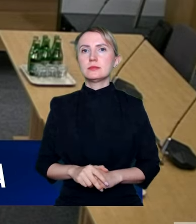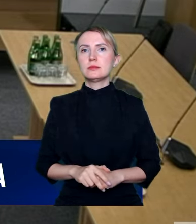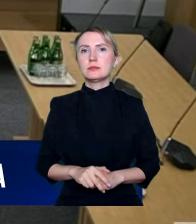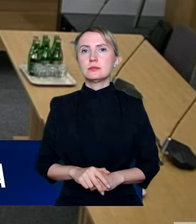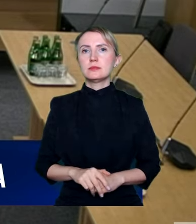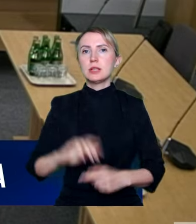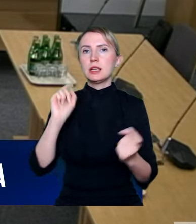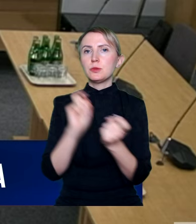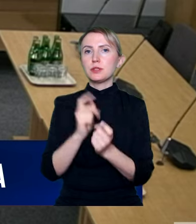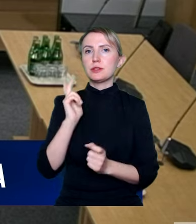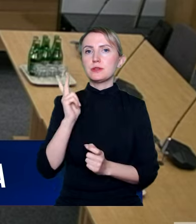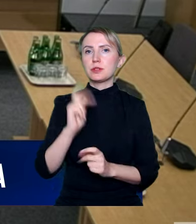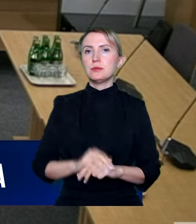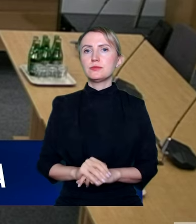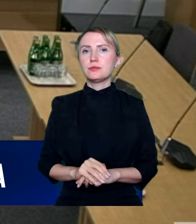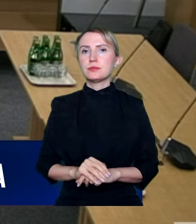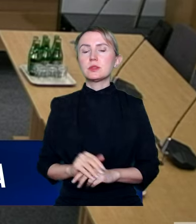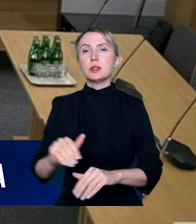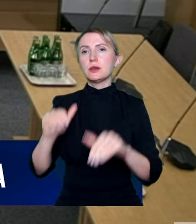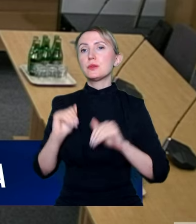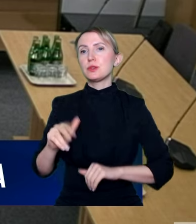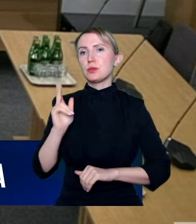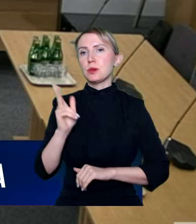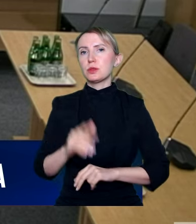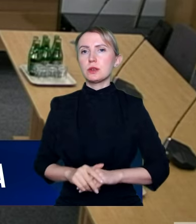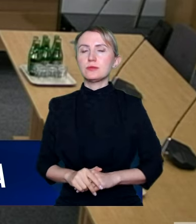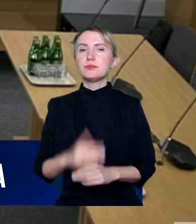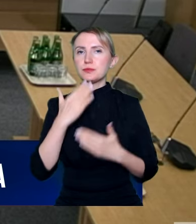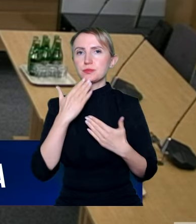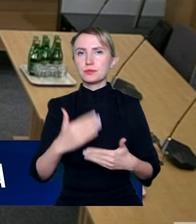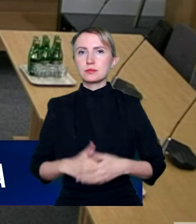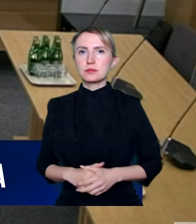Kto jest przeciw? Kto się wstrzymał? Dziękuję.